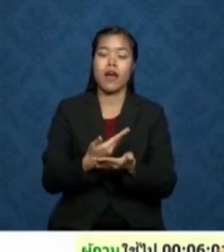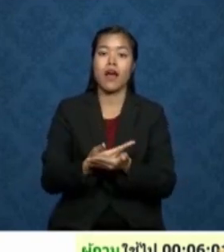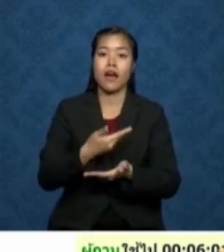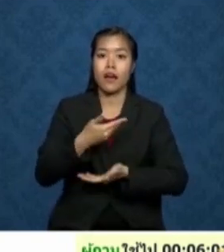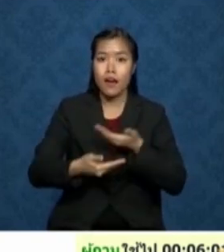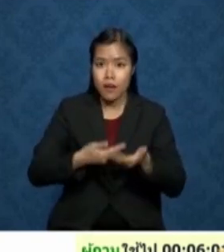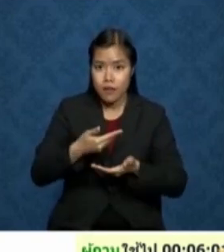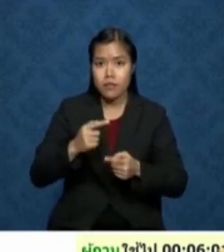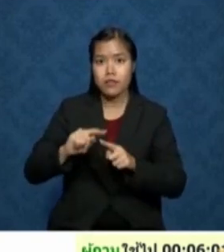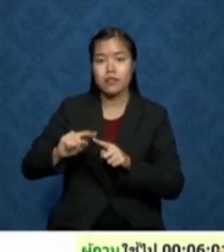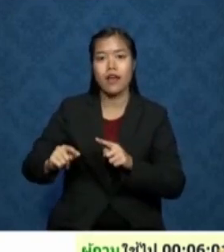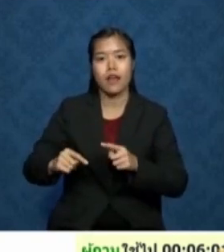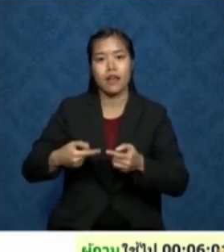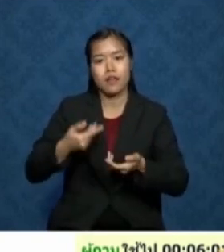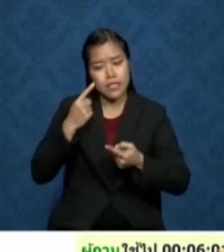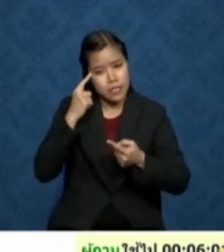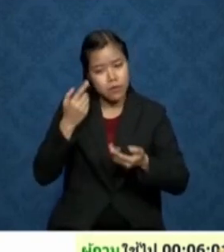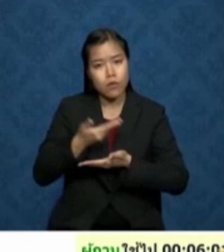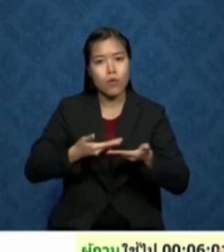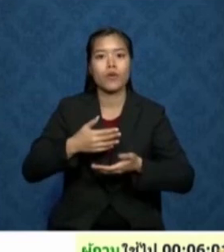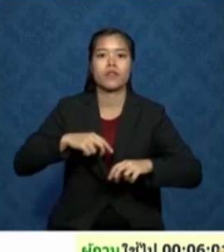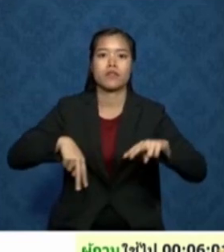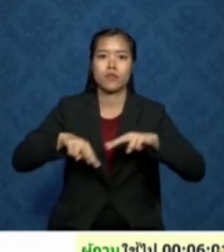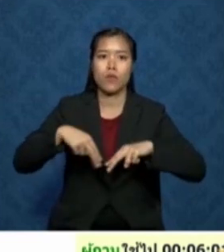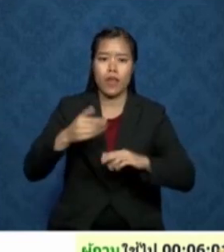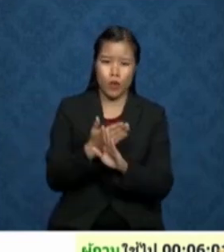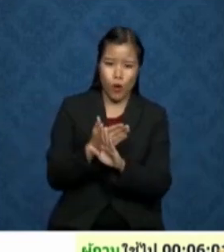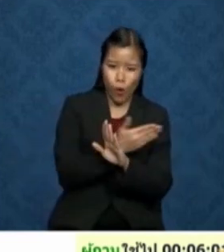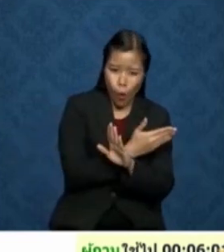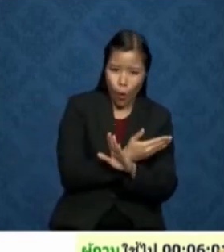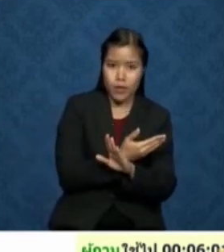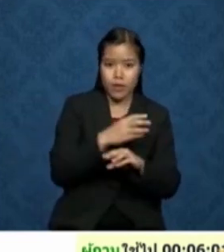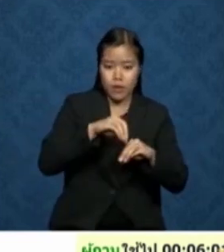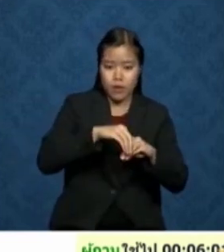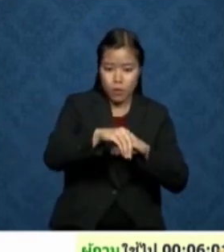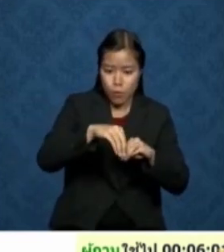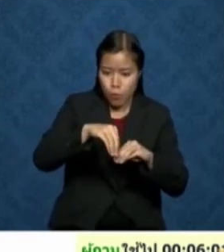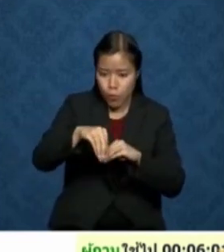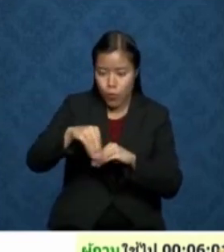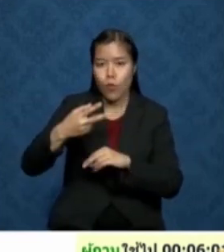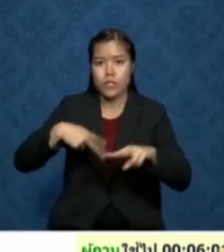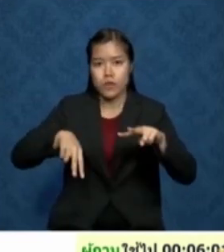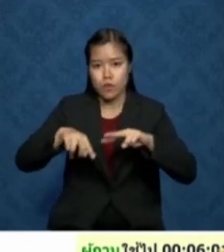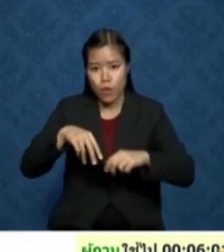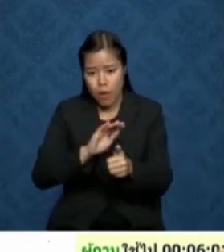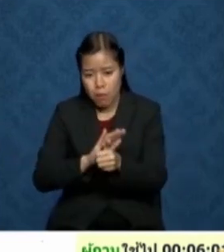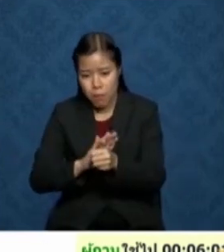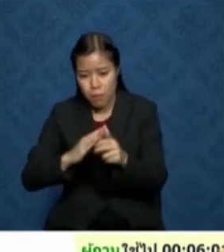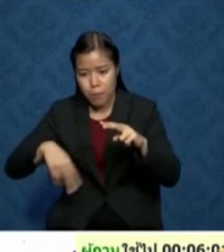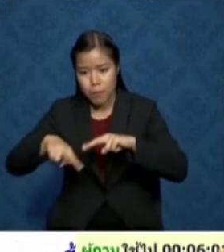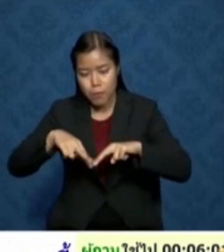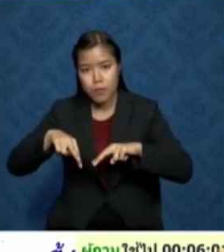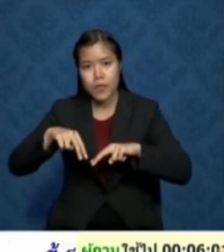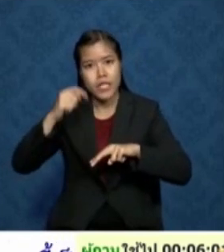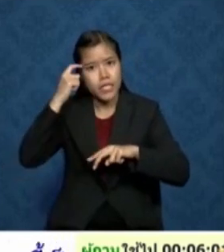theุณจะตองมีการดูแลอย่างใล้คิด้วก็